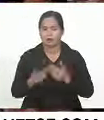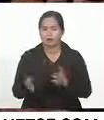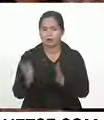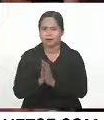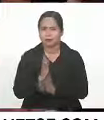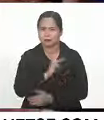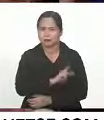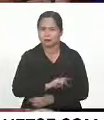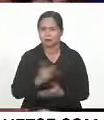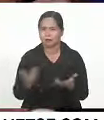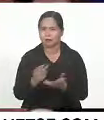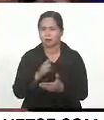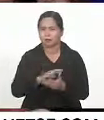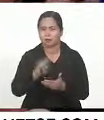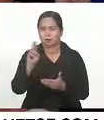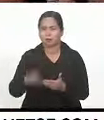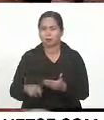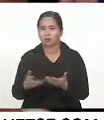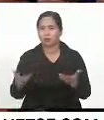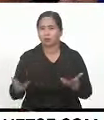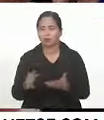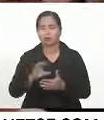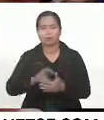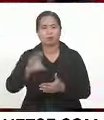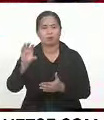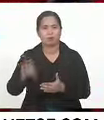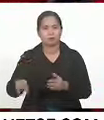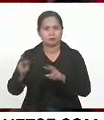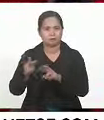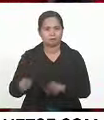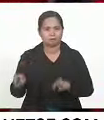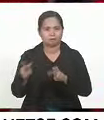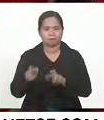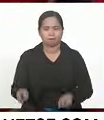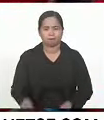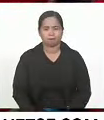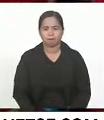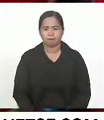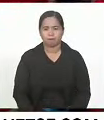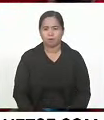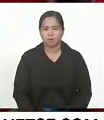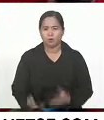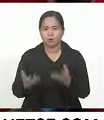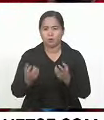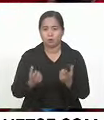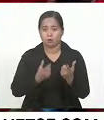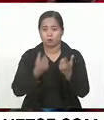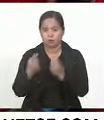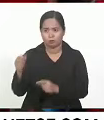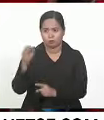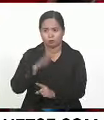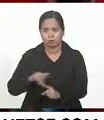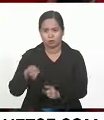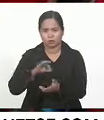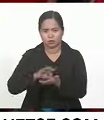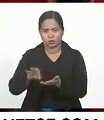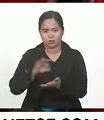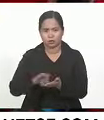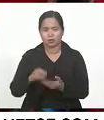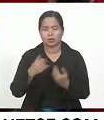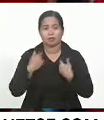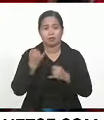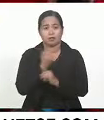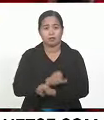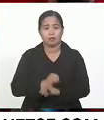ng kumpletong pagsusuri sa resulta ng Venezuelan election. Nais nilang gawin ang pagsusuri sa harap ng